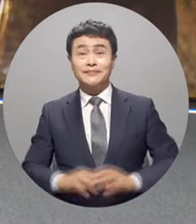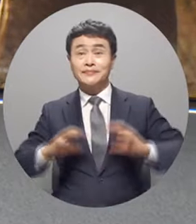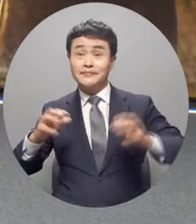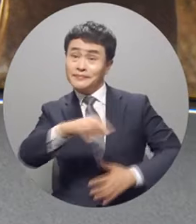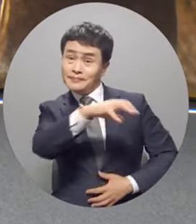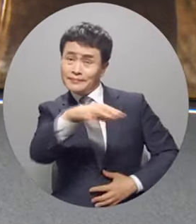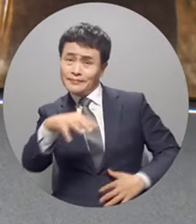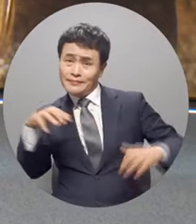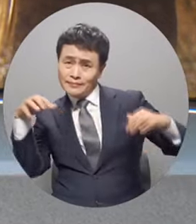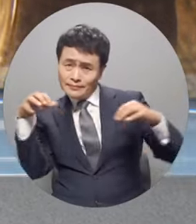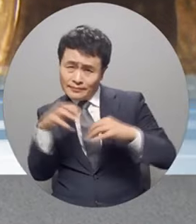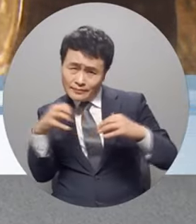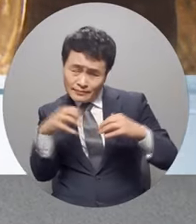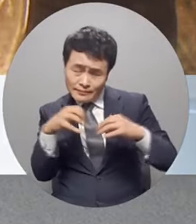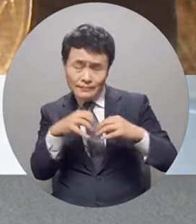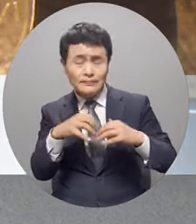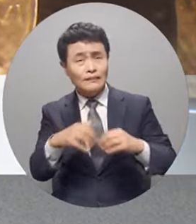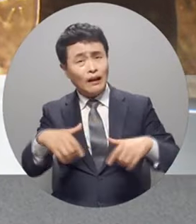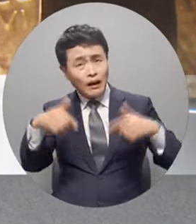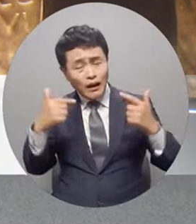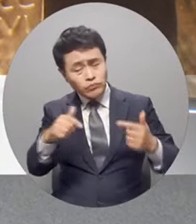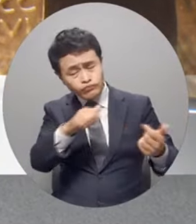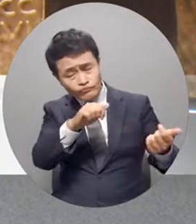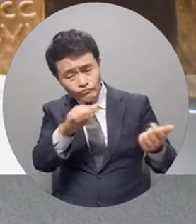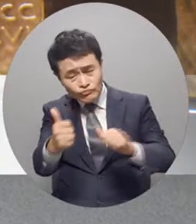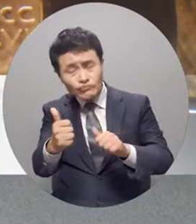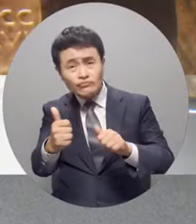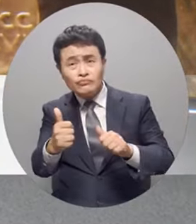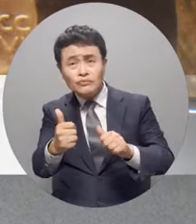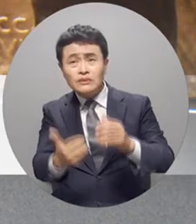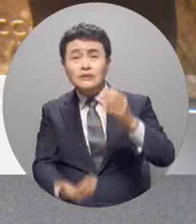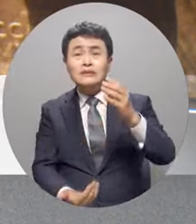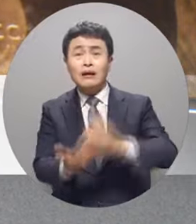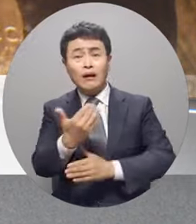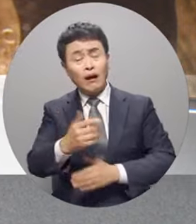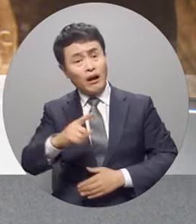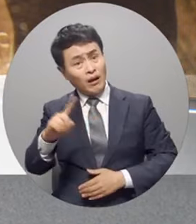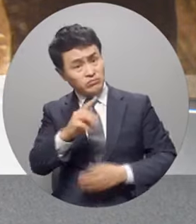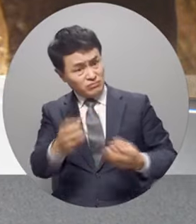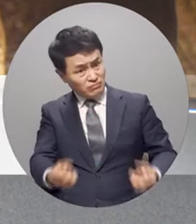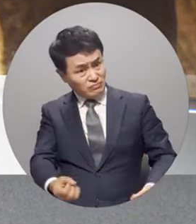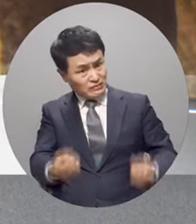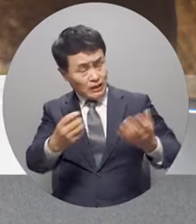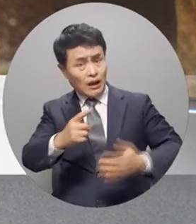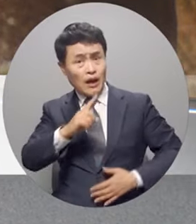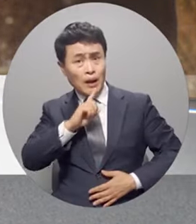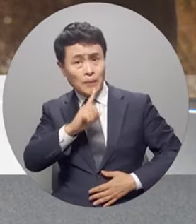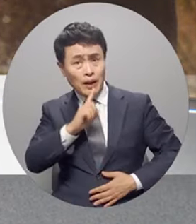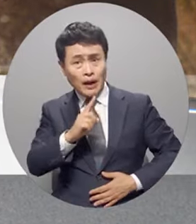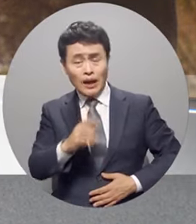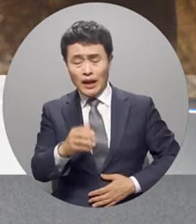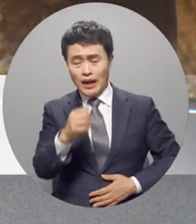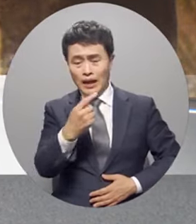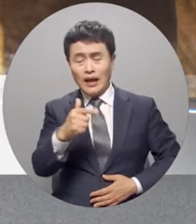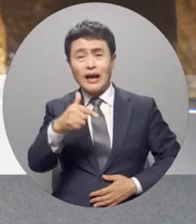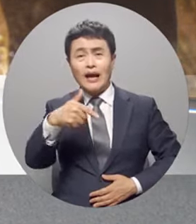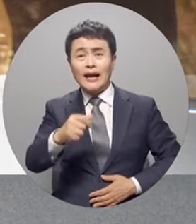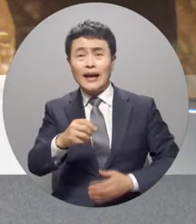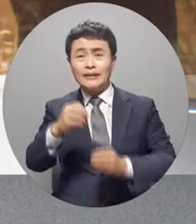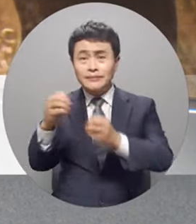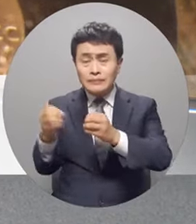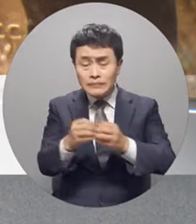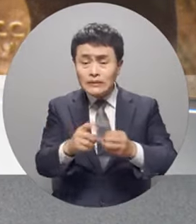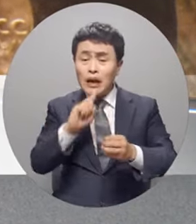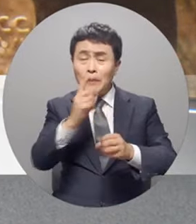세계 곳곳에서 전쟁으로 날마다 죽음이 실려나가는데 무슨 잔치를 하겠냐고 말했다는 한강 작가. 이